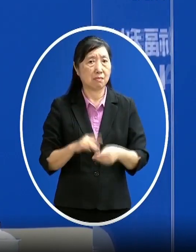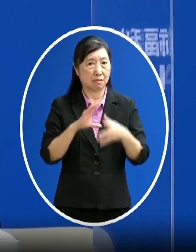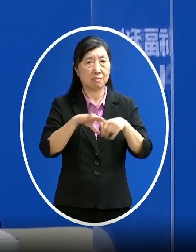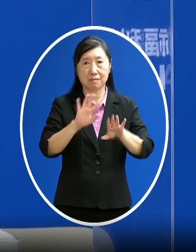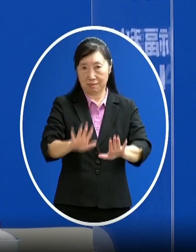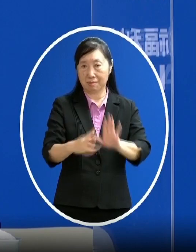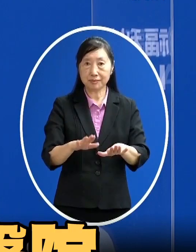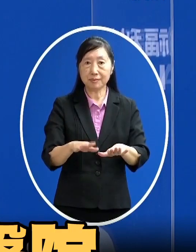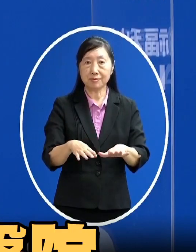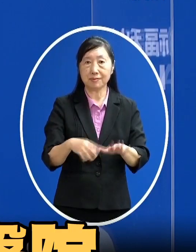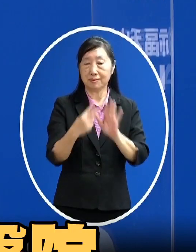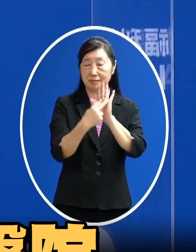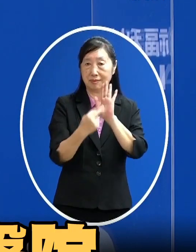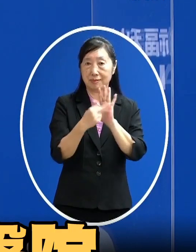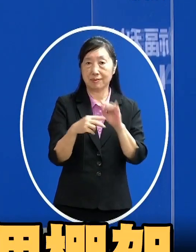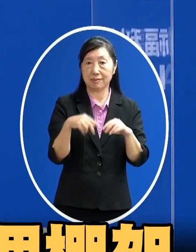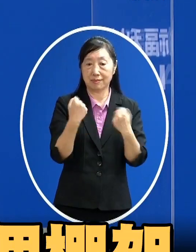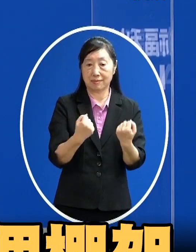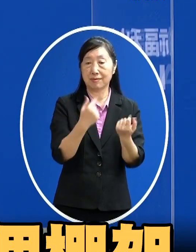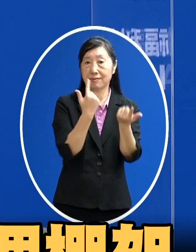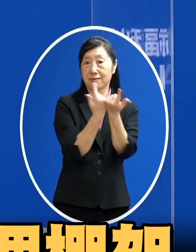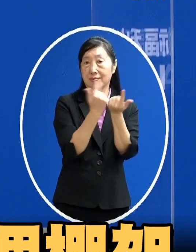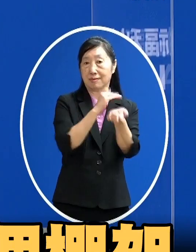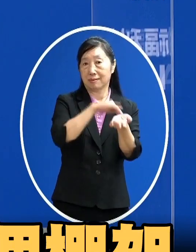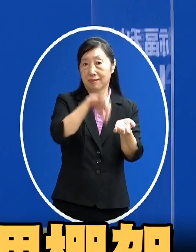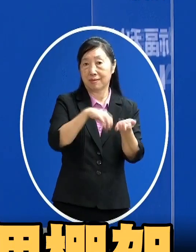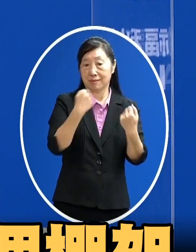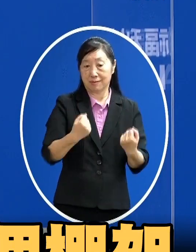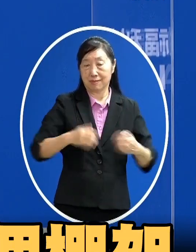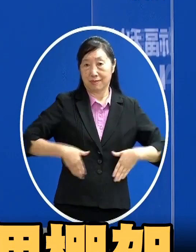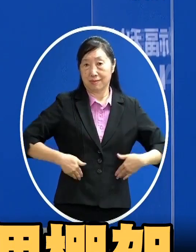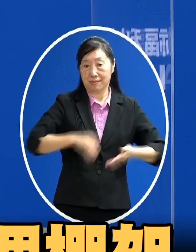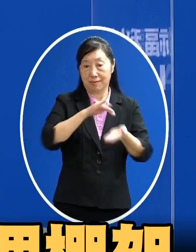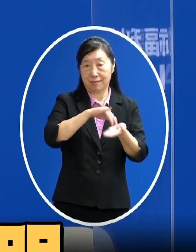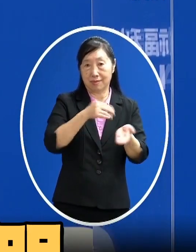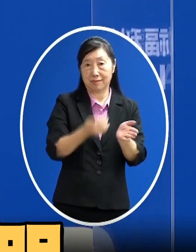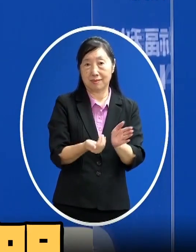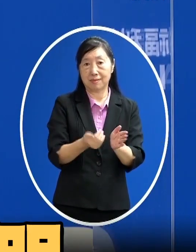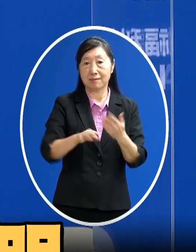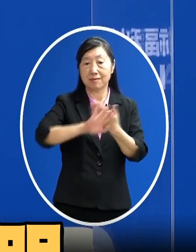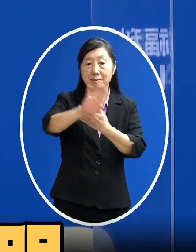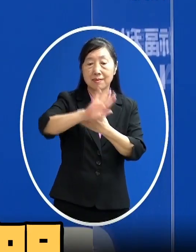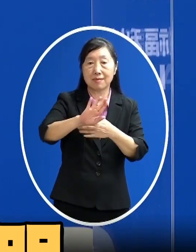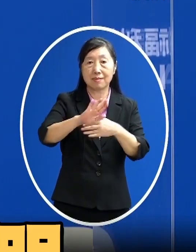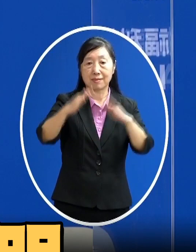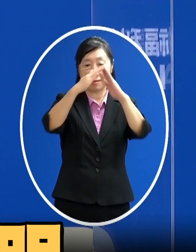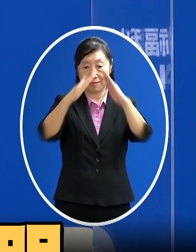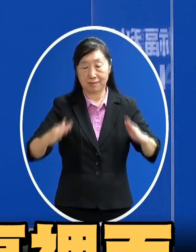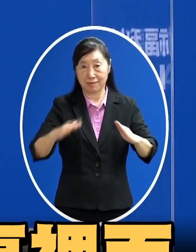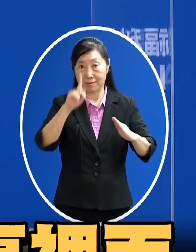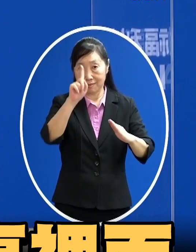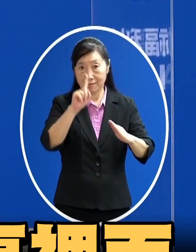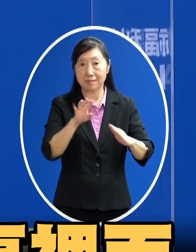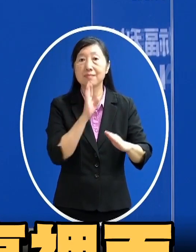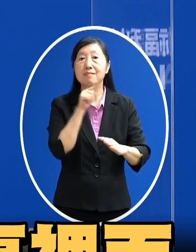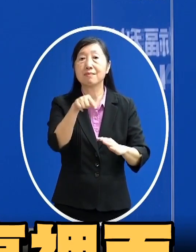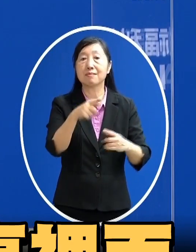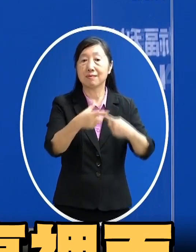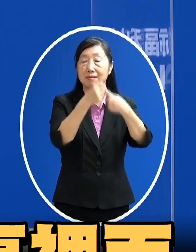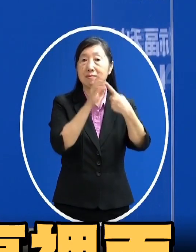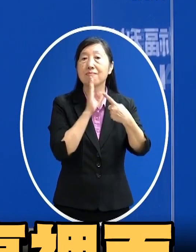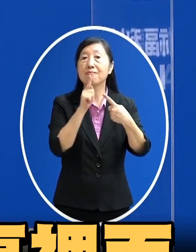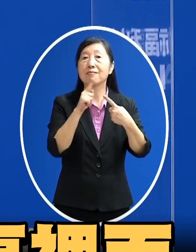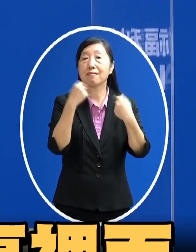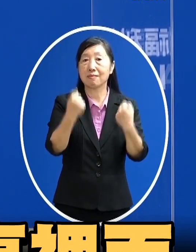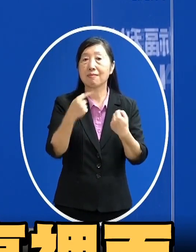做一个澄清了哈。我们在台北医院就在急诊外面搭了一个棚架，好，那我做几点声明。第一点，他是